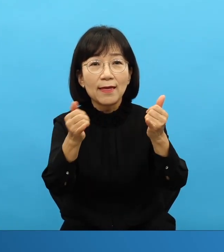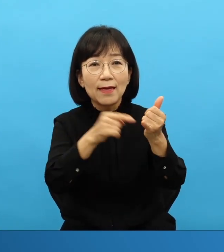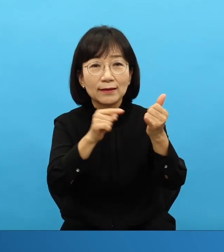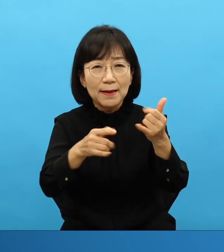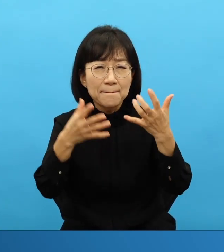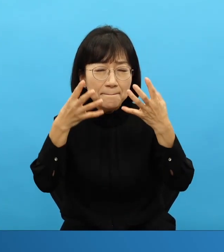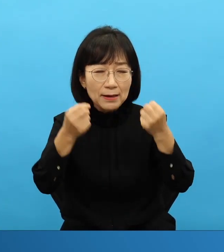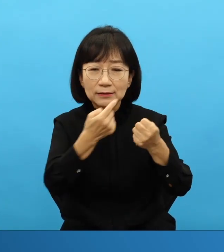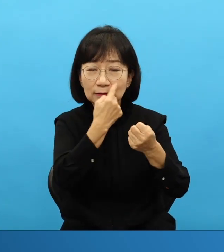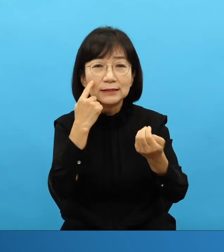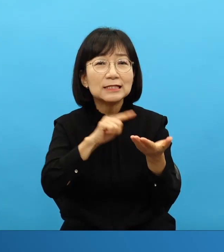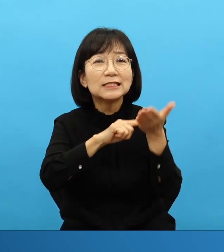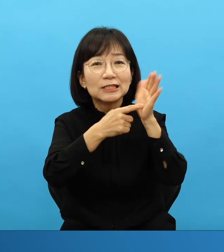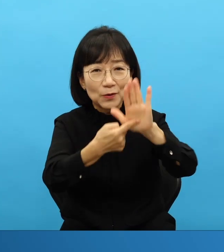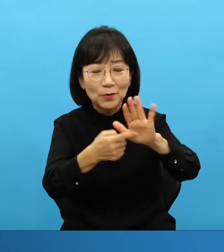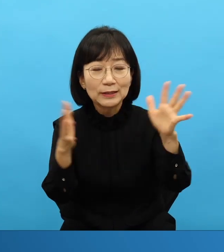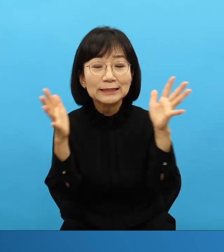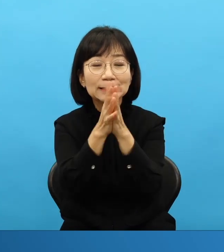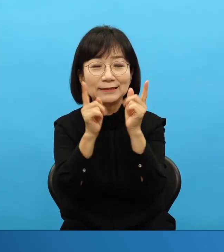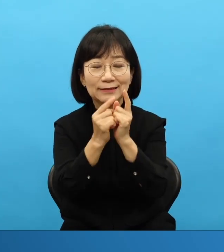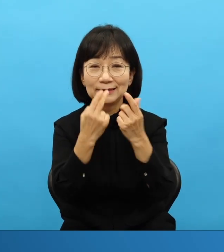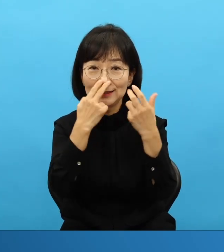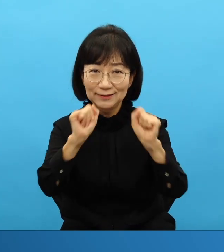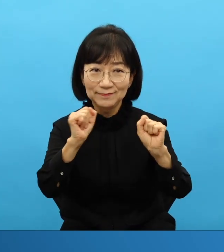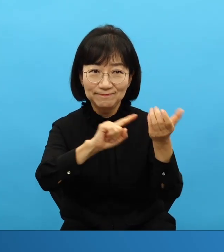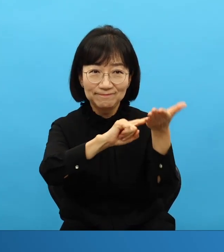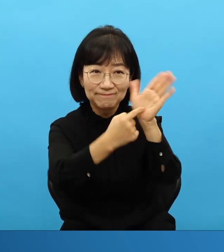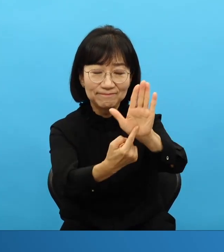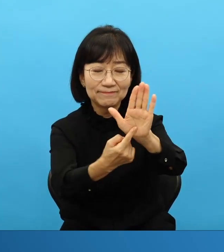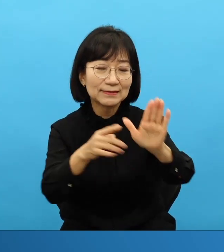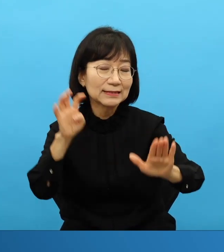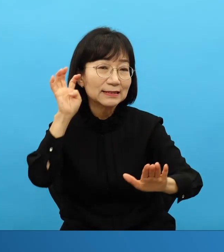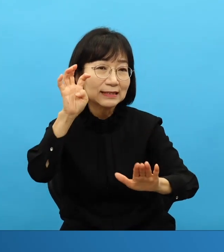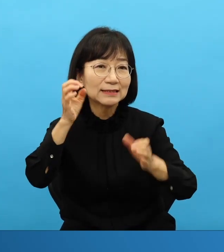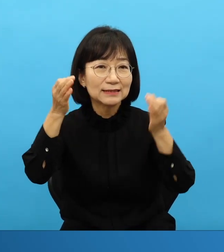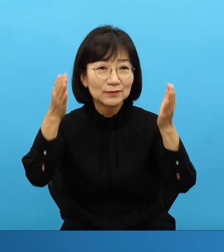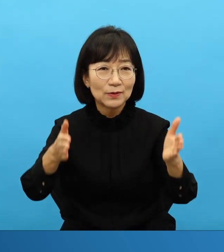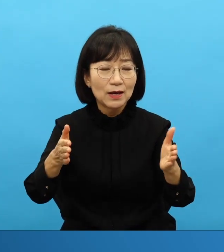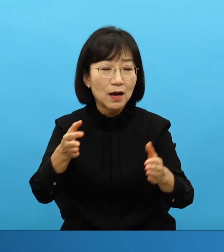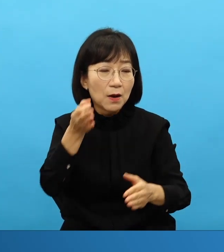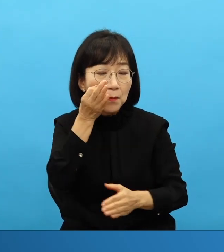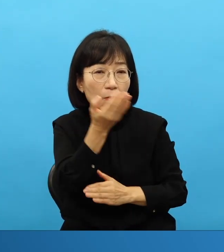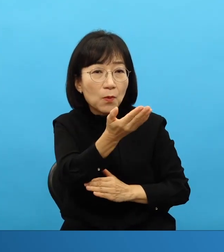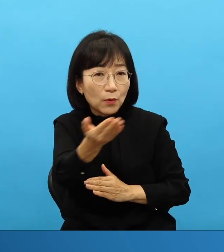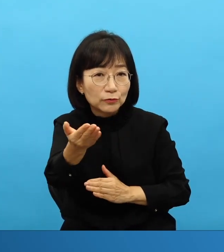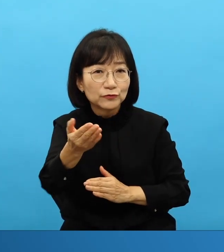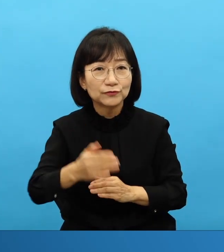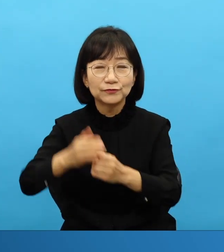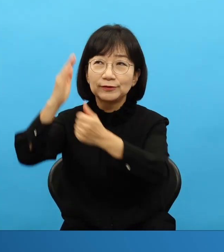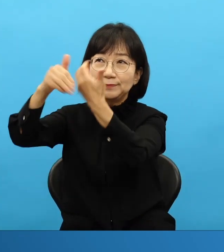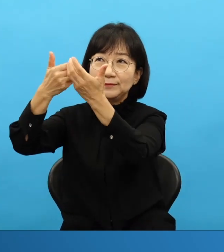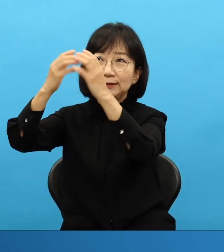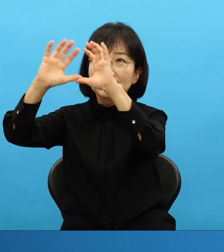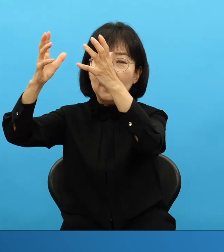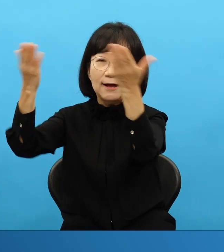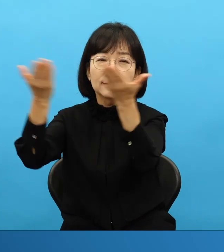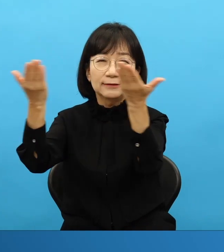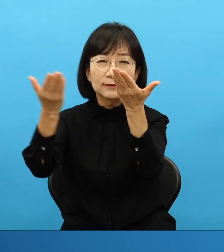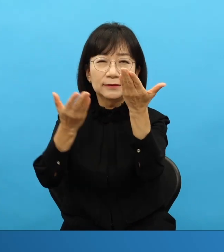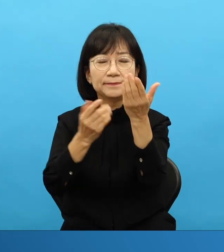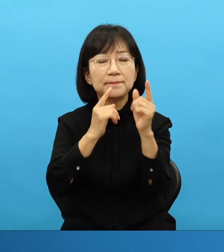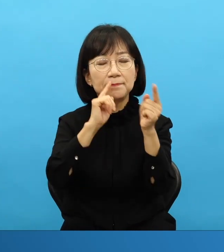많은 증거로 친히 살아계심을 나타내사 40일 동안 그들에게 보이시며 하나님 나라의